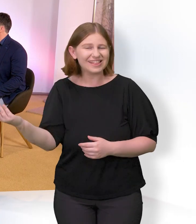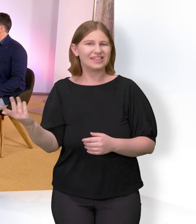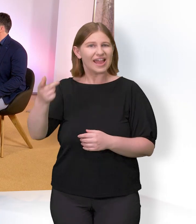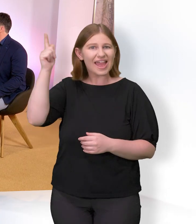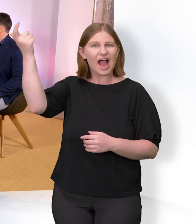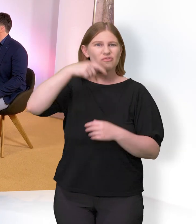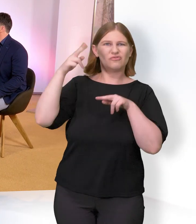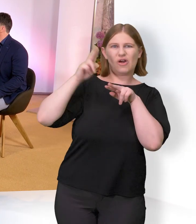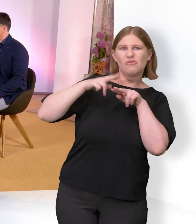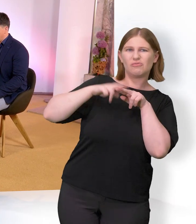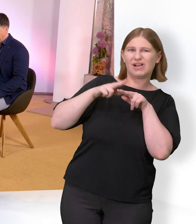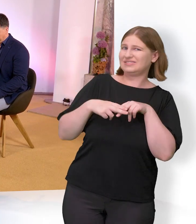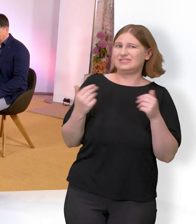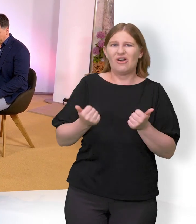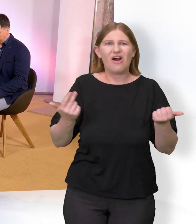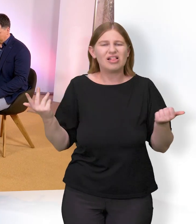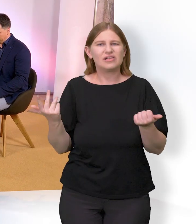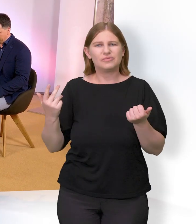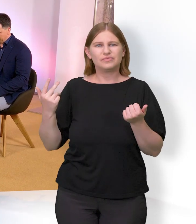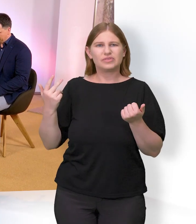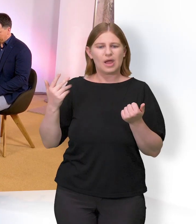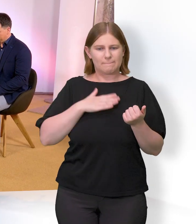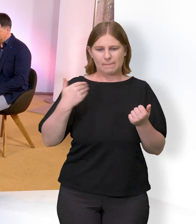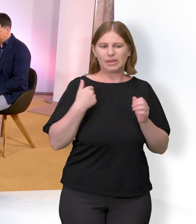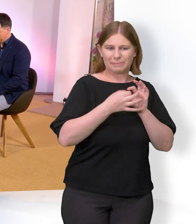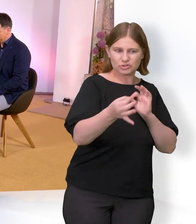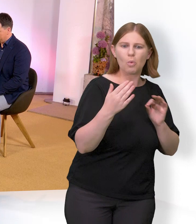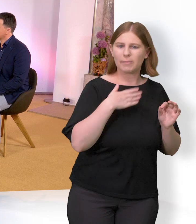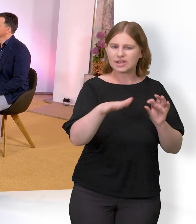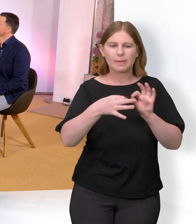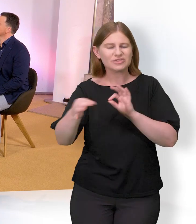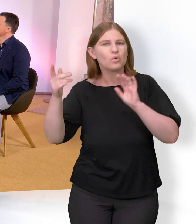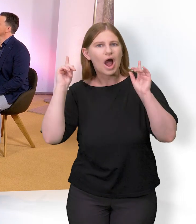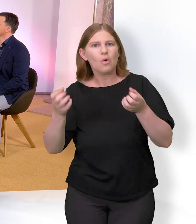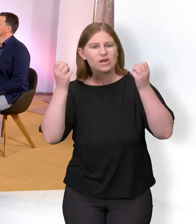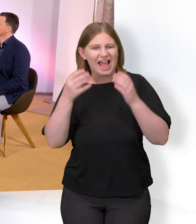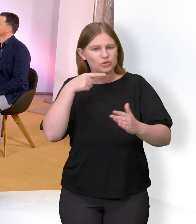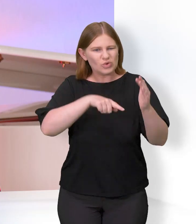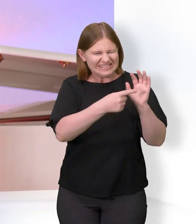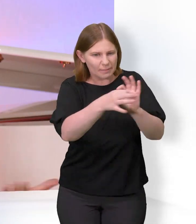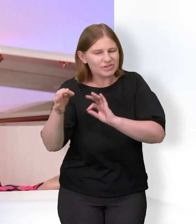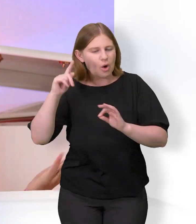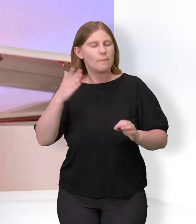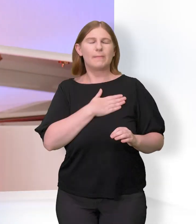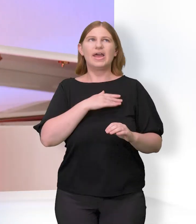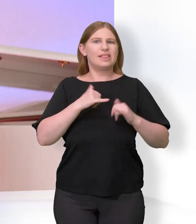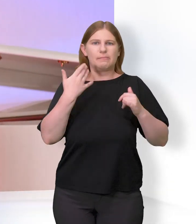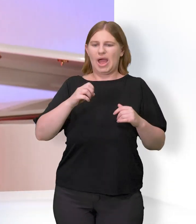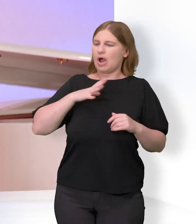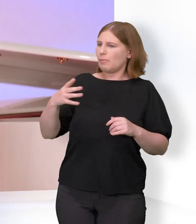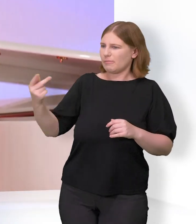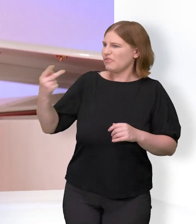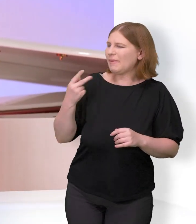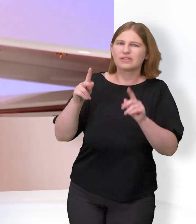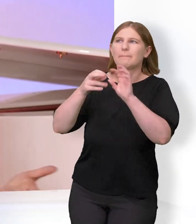und der auf mich aufpasst. Und die Beziehung zu meinem Mann und zu meinen Kindern bereichert mein Leben und zu meiner Familie, unsere Beziehung jetzt.